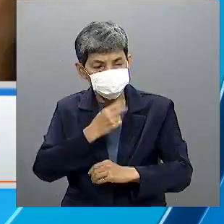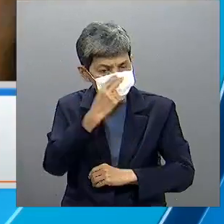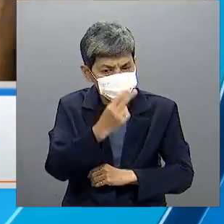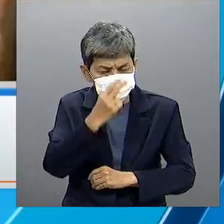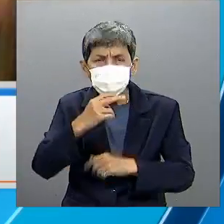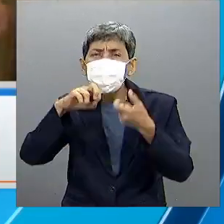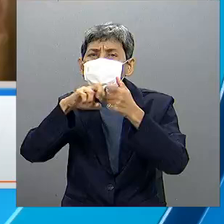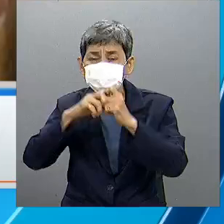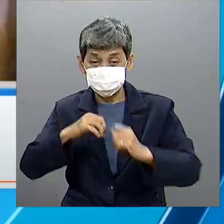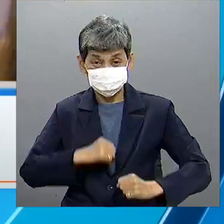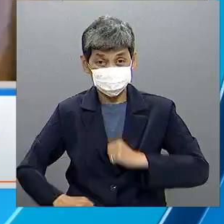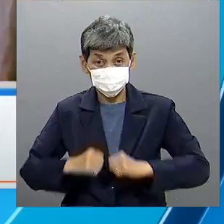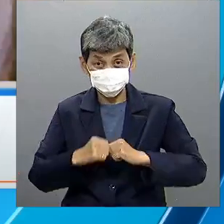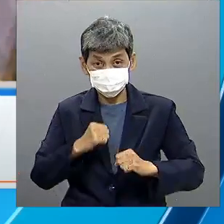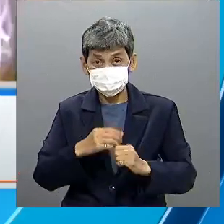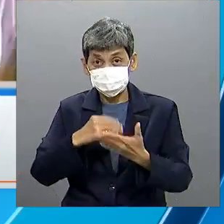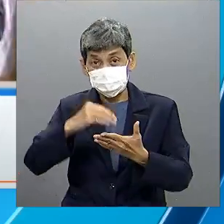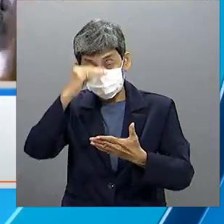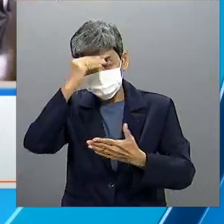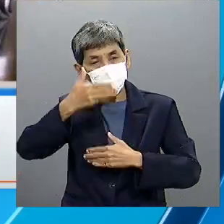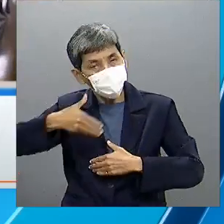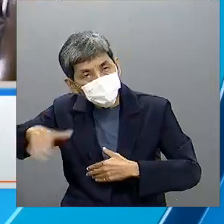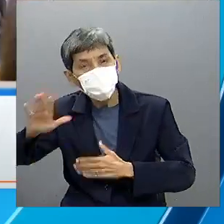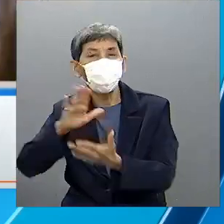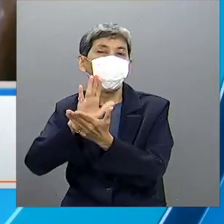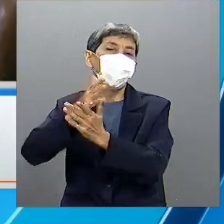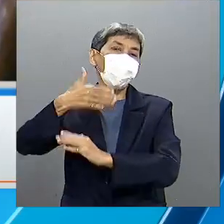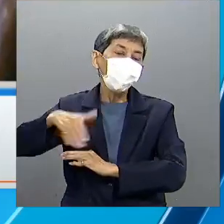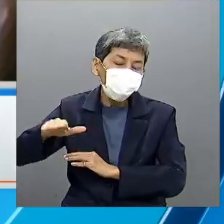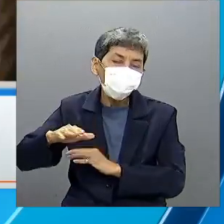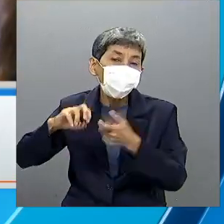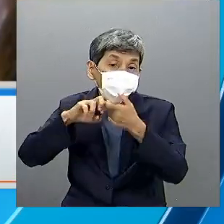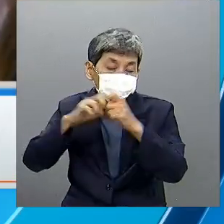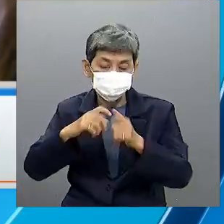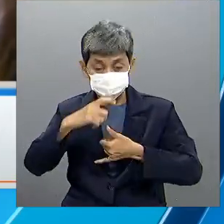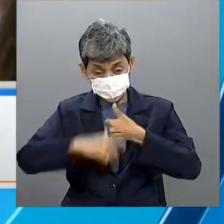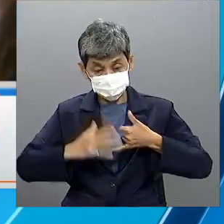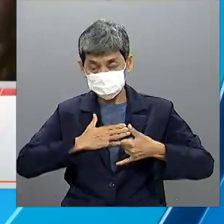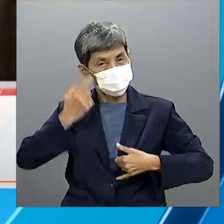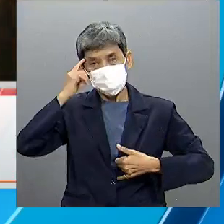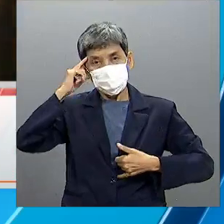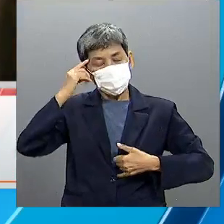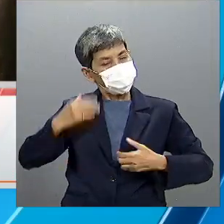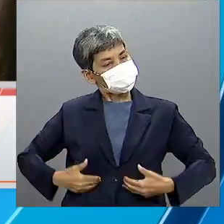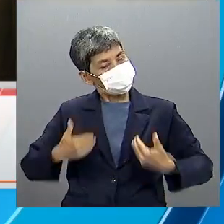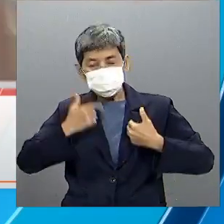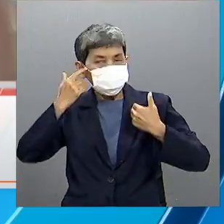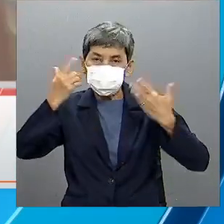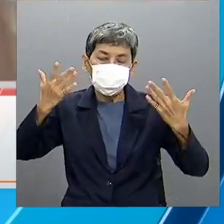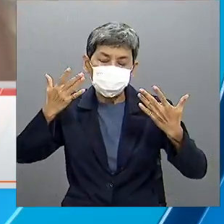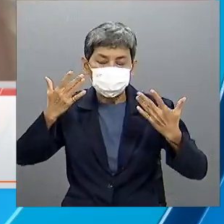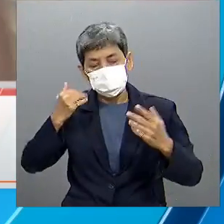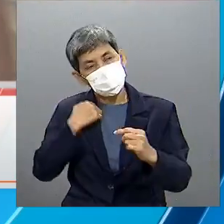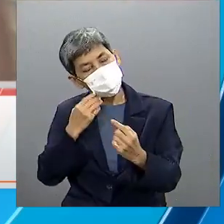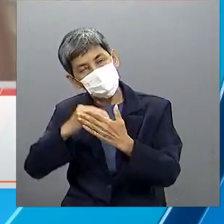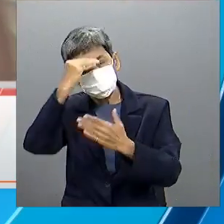นหนึ่งคนเนี่ยสามารถเสี่ยงจะหลุดออกจากระบบการศึกษาได้อะอาจจะเกิดจากตัวเขาเองที่เขาไม่รู้เป้าหมายเขาไม่รู้ว่าจะเรียนไปทำไ